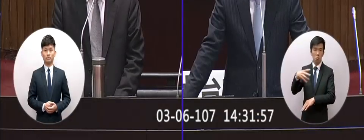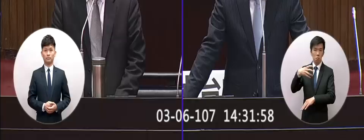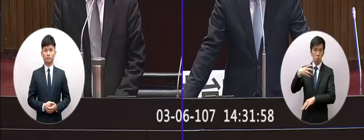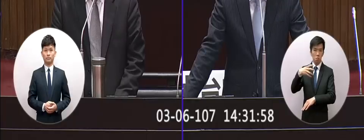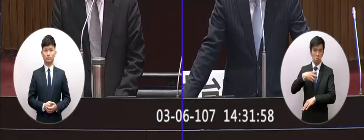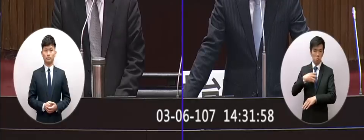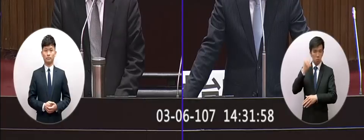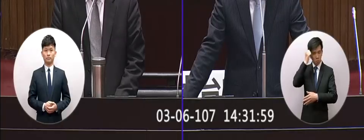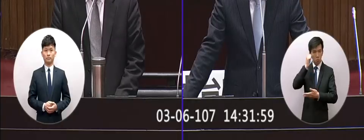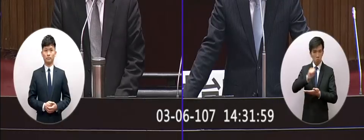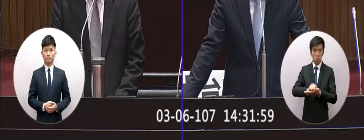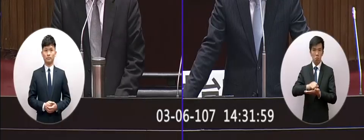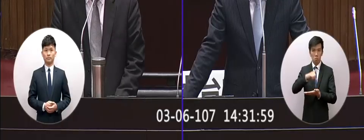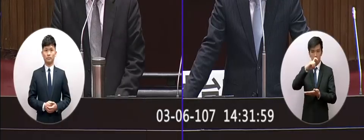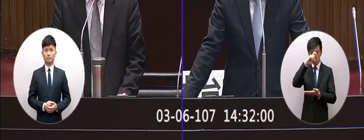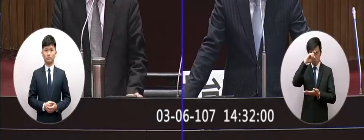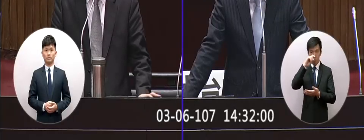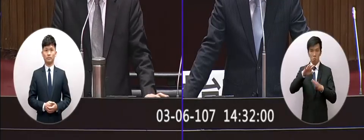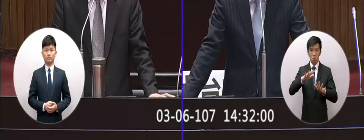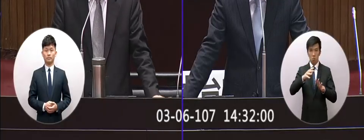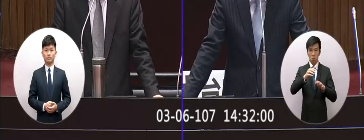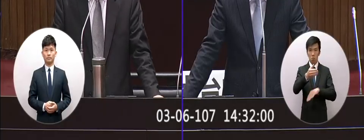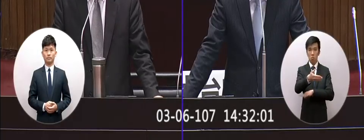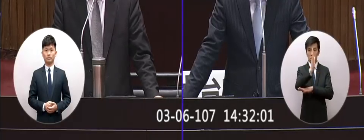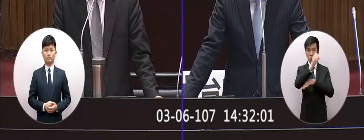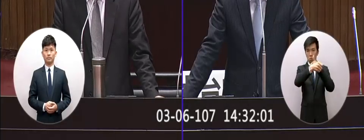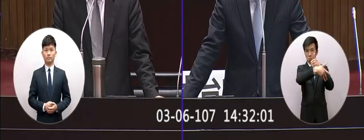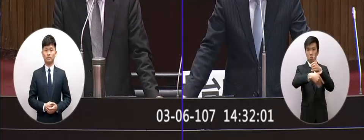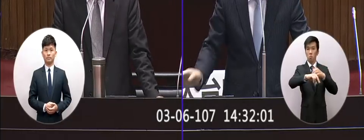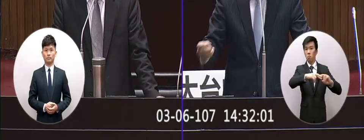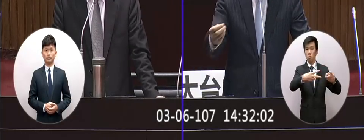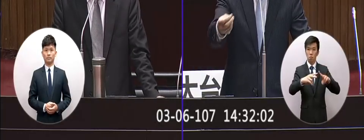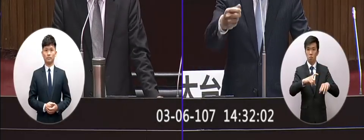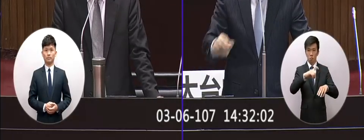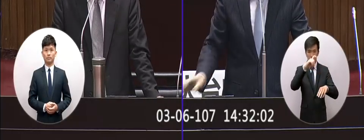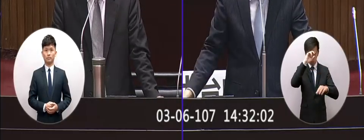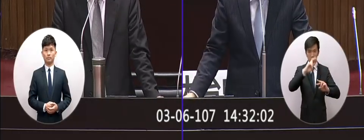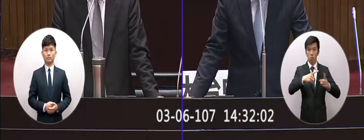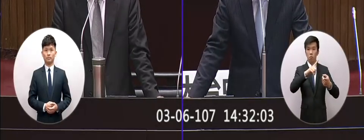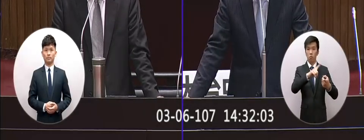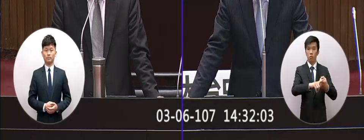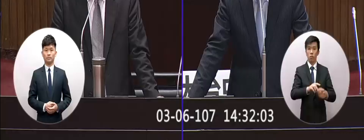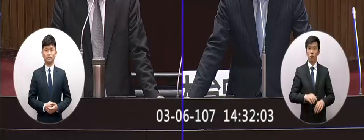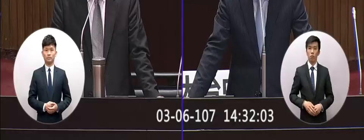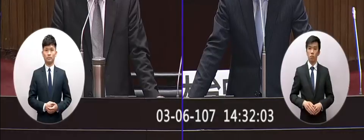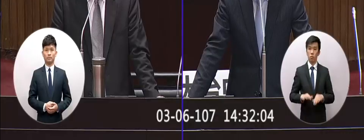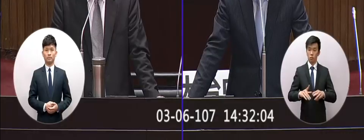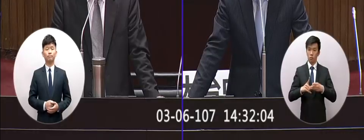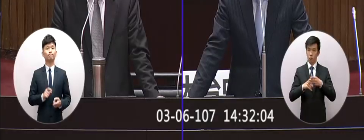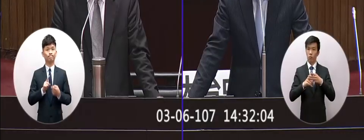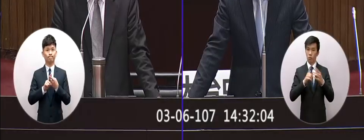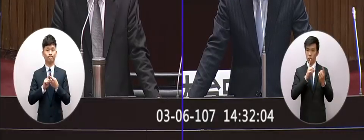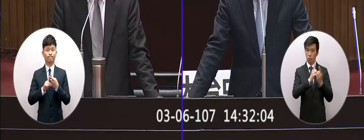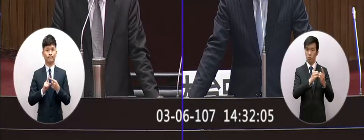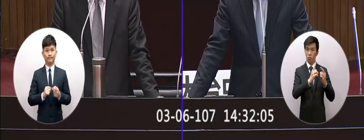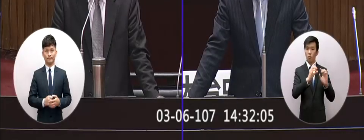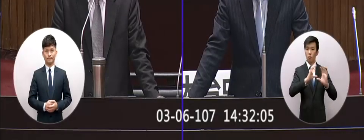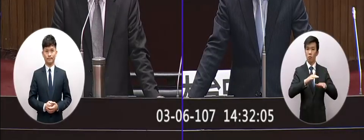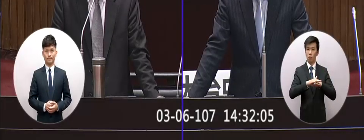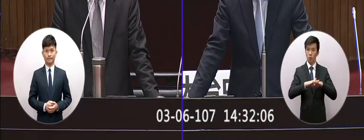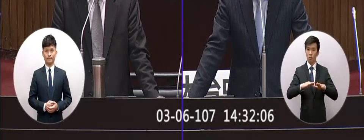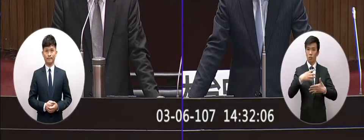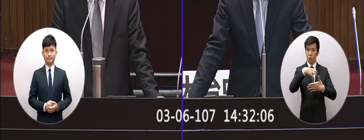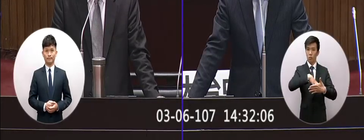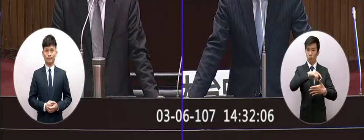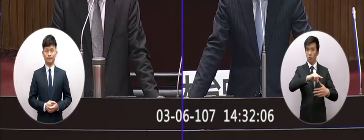个改组是有感的改组，啊，我们如果以国安内阁的改组，而且这一次主要也是改国安内阁啦， 是 其他好像行